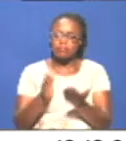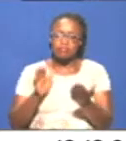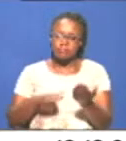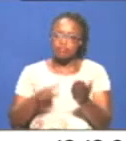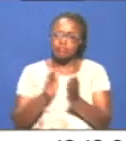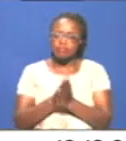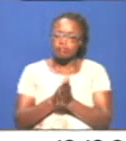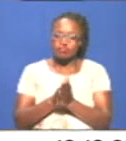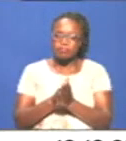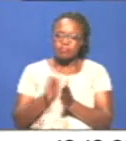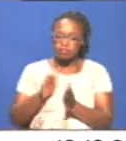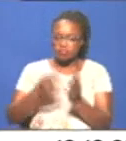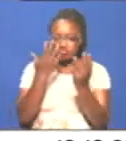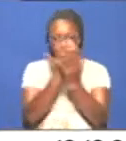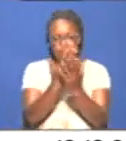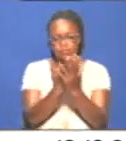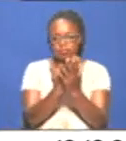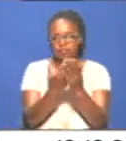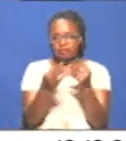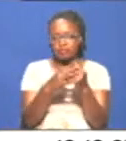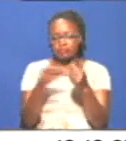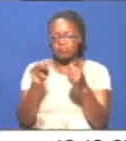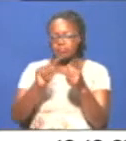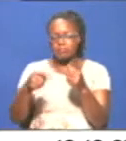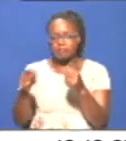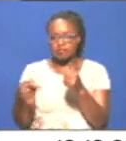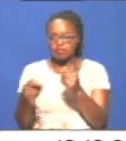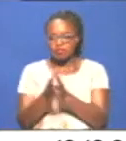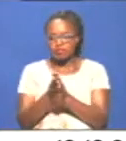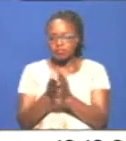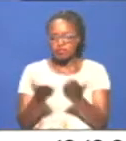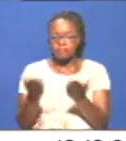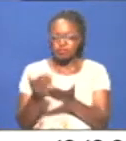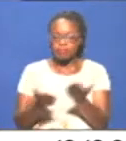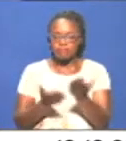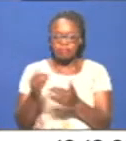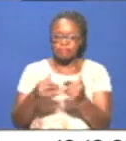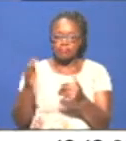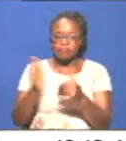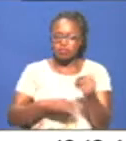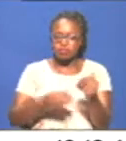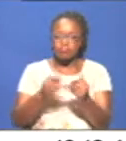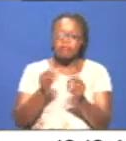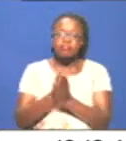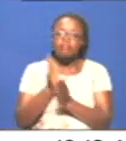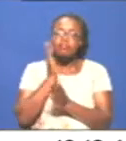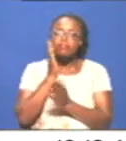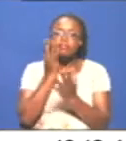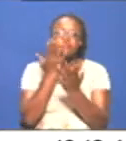Kodiaga kilichogharimu shilingi milioni 8. Kituo hicho kitahudumia zaidi ya watoto 15 ambao mama zao wanazuiliwa